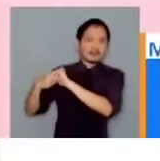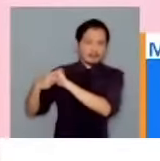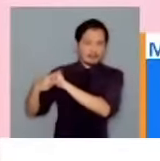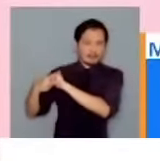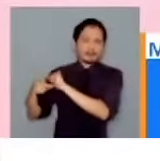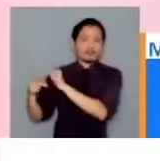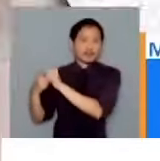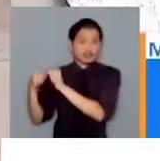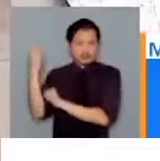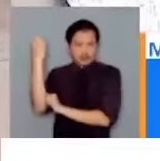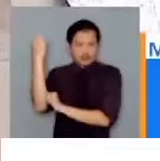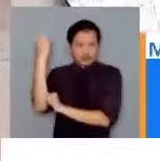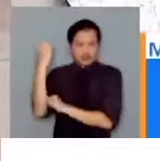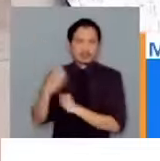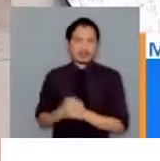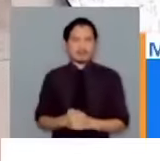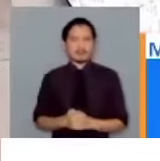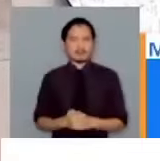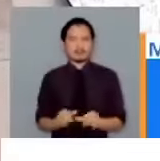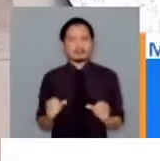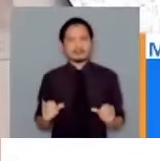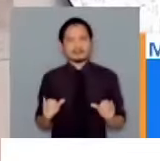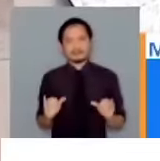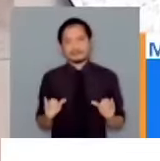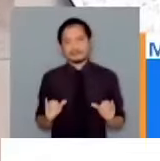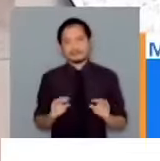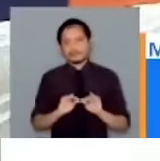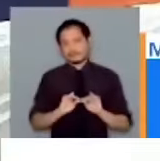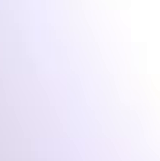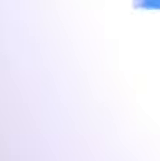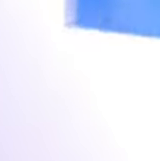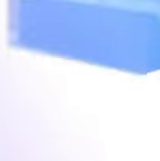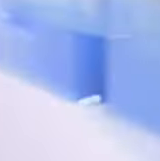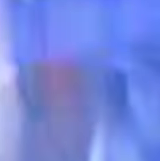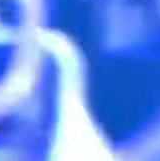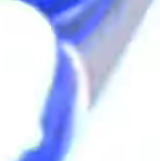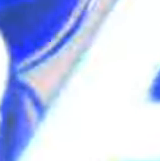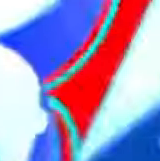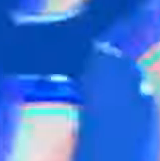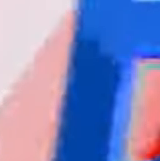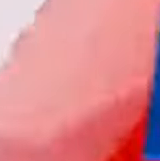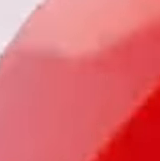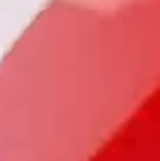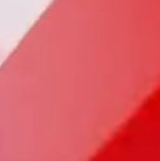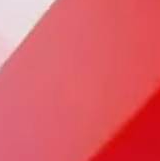dyang 6 months worth of your money. At kung mag-iinvest man, affordable loan.